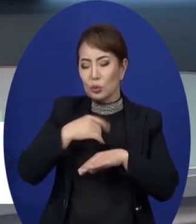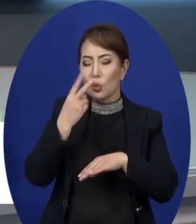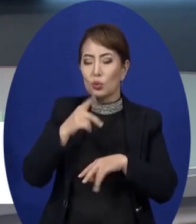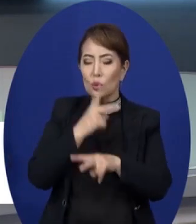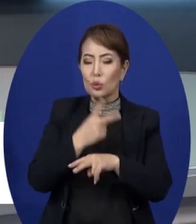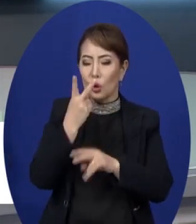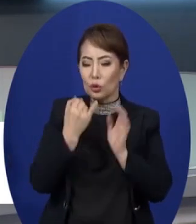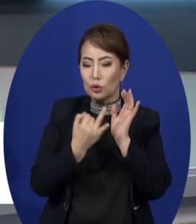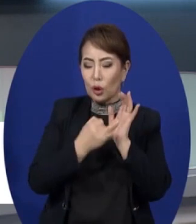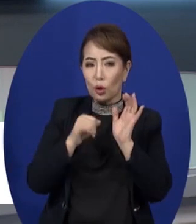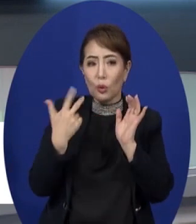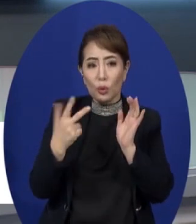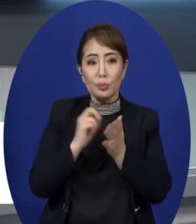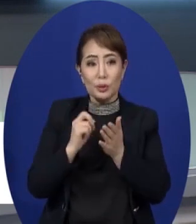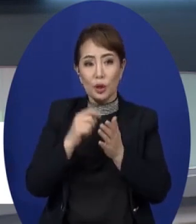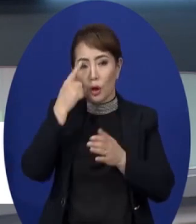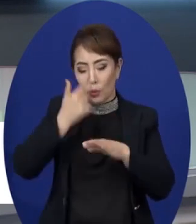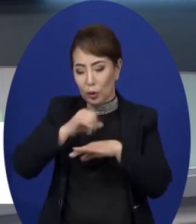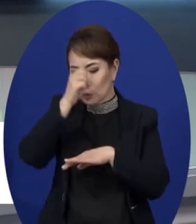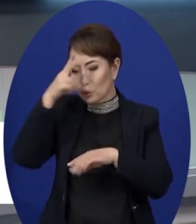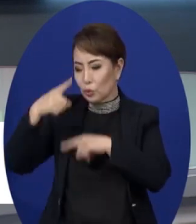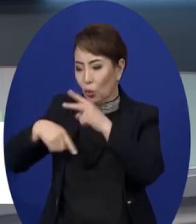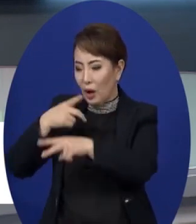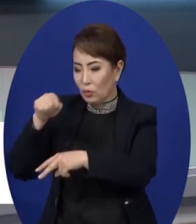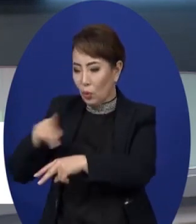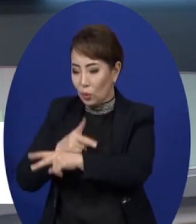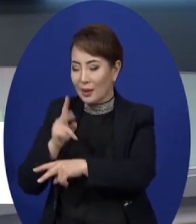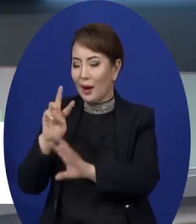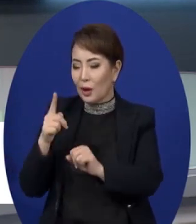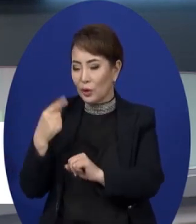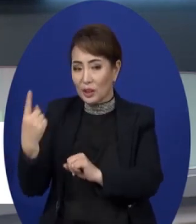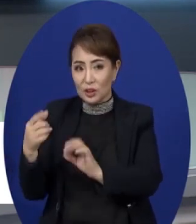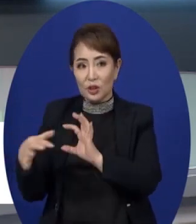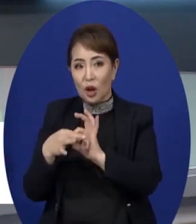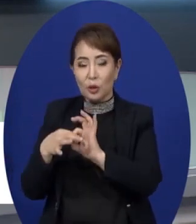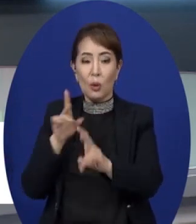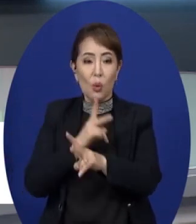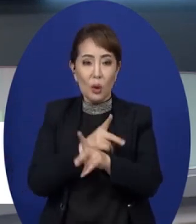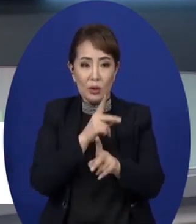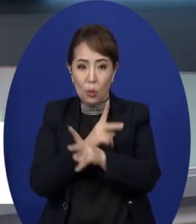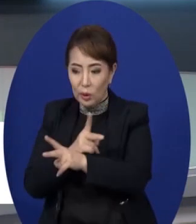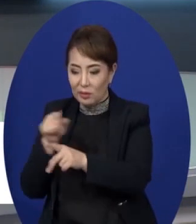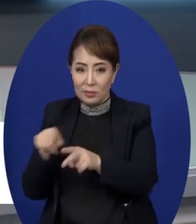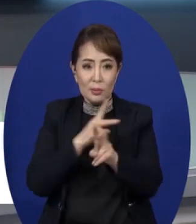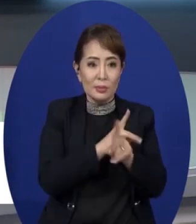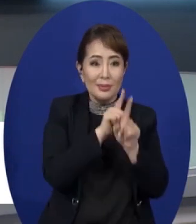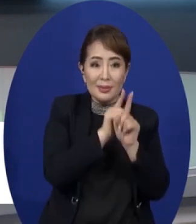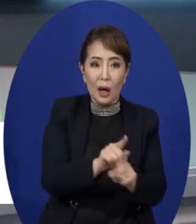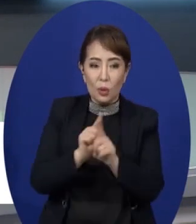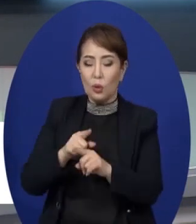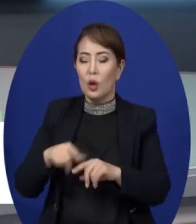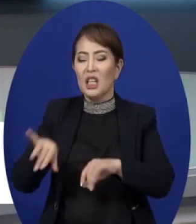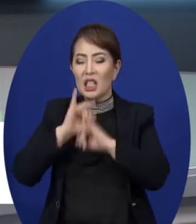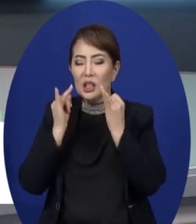27-р зүйлийн 3-р хэсэг, Монгол Улсын Ерөнхийлөгчийн тухай хуулийн 12-р зүйлийн 1-р хэсэгт холбогдох хуульд заасны дагуу Улсын Их Хурлын ээлжит бус